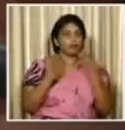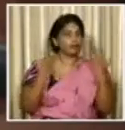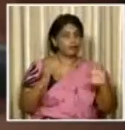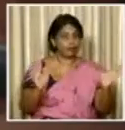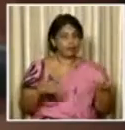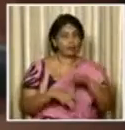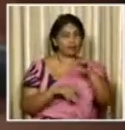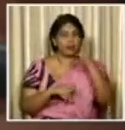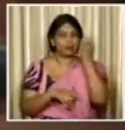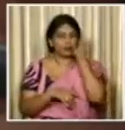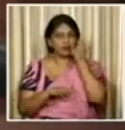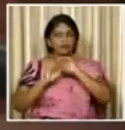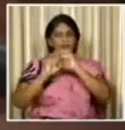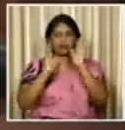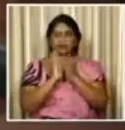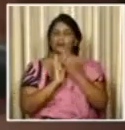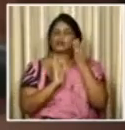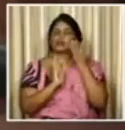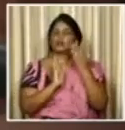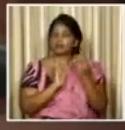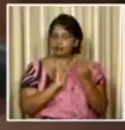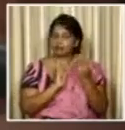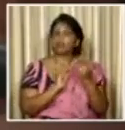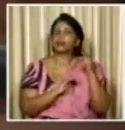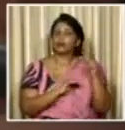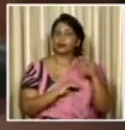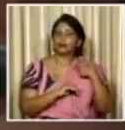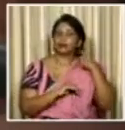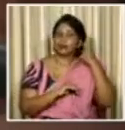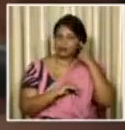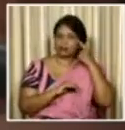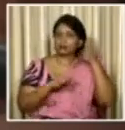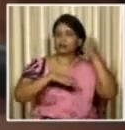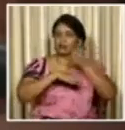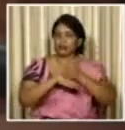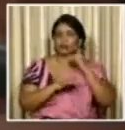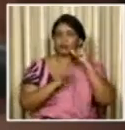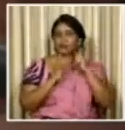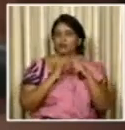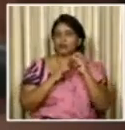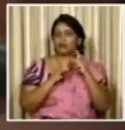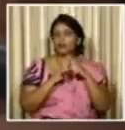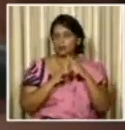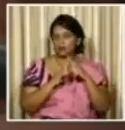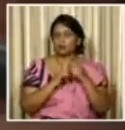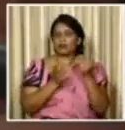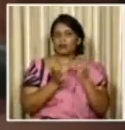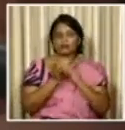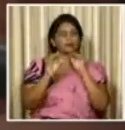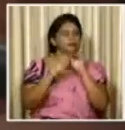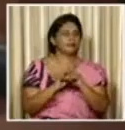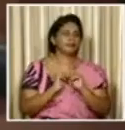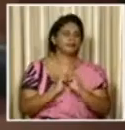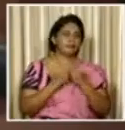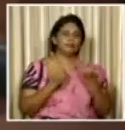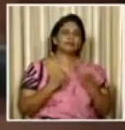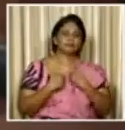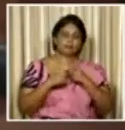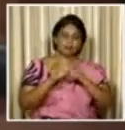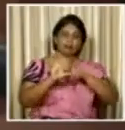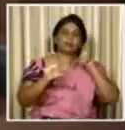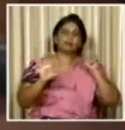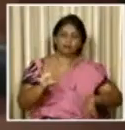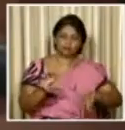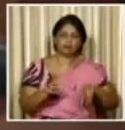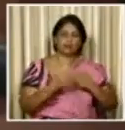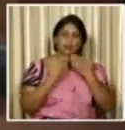samaj itu na matyan, mereka kau selek ni berbaran kerar pasi, mai itu na ohu mulus tu darna kop sabawa itu, tahu tu tu sabab yang pelakne, ini sah mamat illa seni ti negara